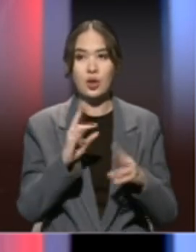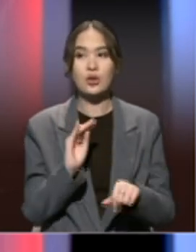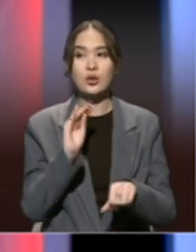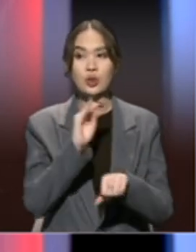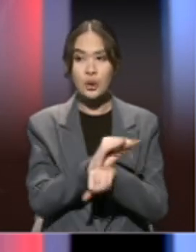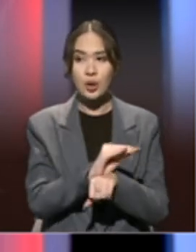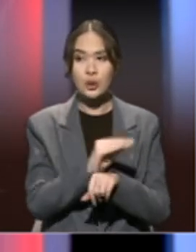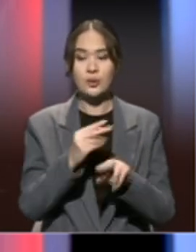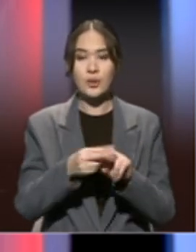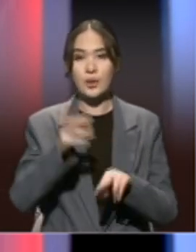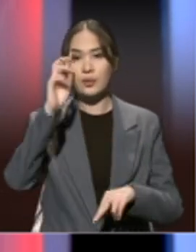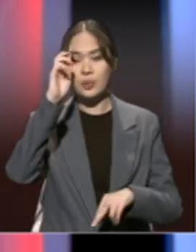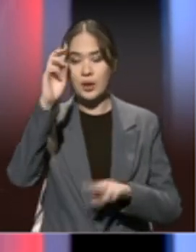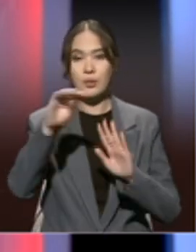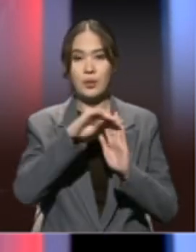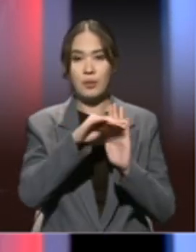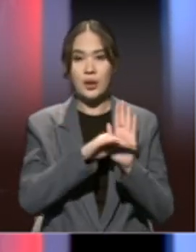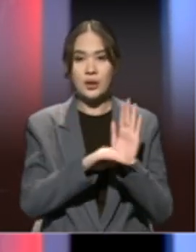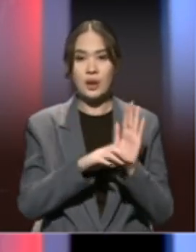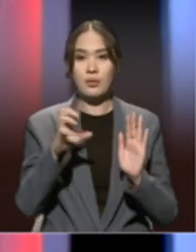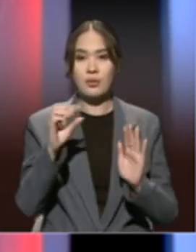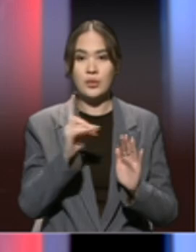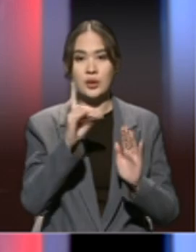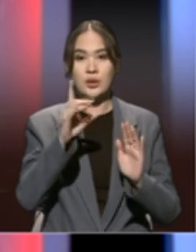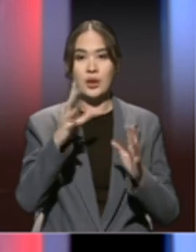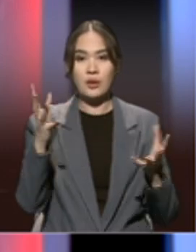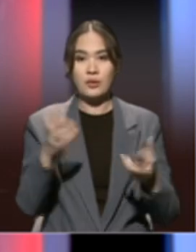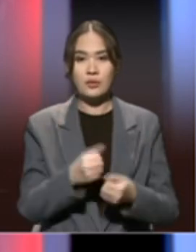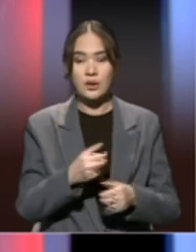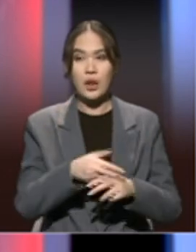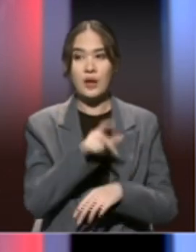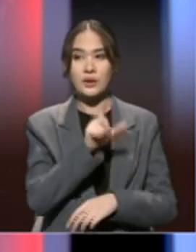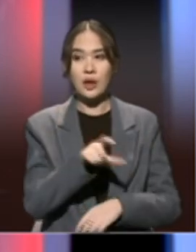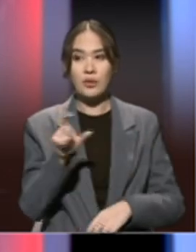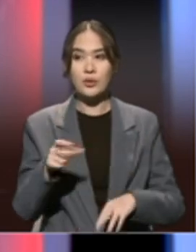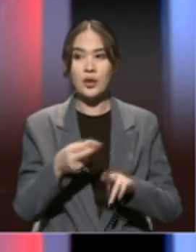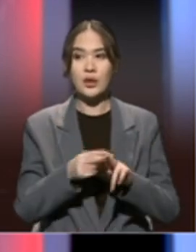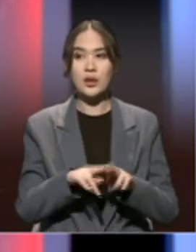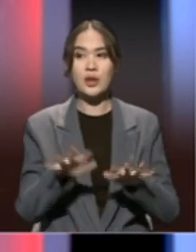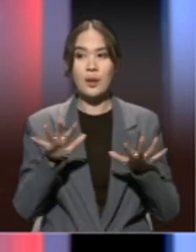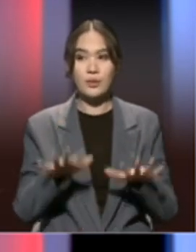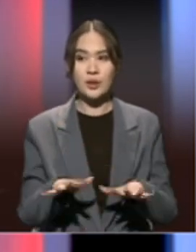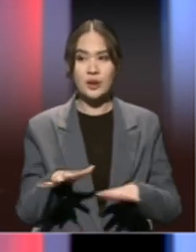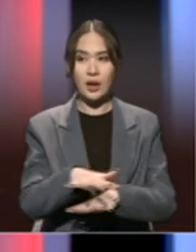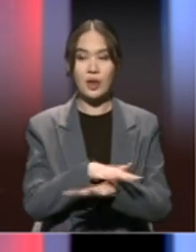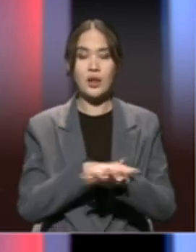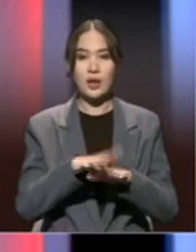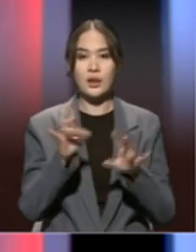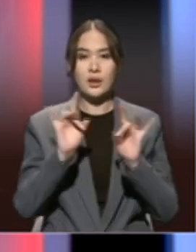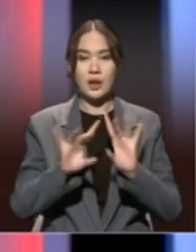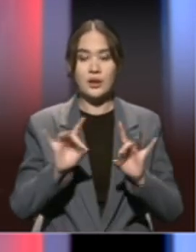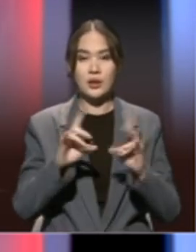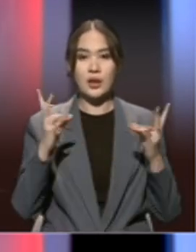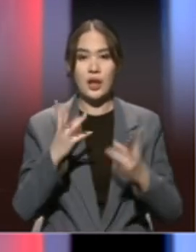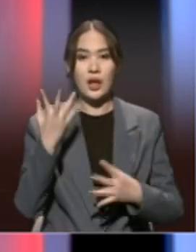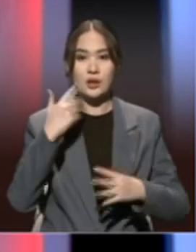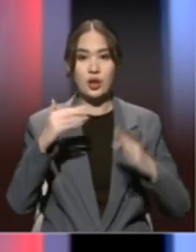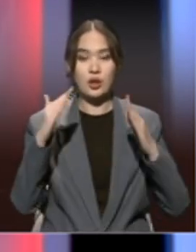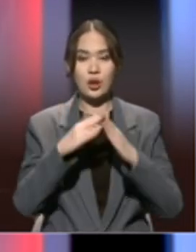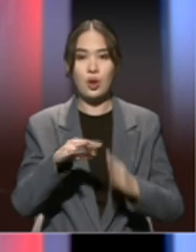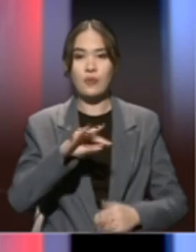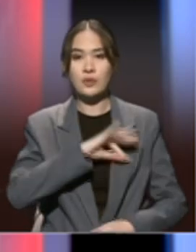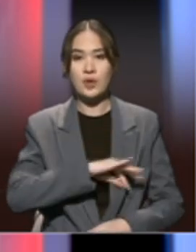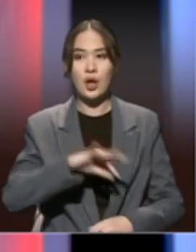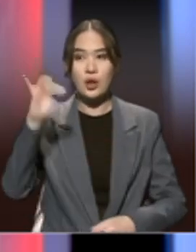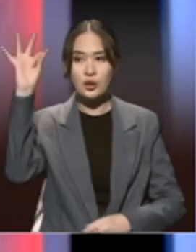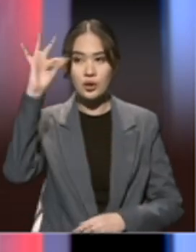қосып, мысалға, ол мемлекеттік бағдарламасыз алып жатқан азаматтарды айтып отыр. Бұл жердегі бұл халыққа да түсіндіру керек. Үй деген кезде енді қолжетімді